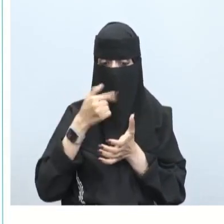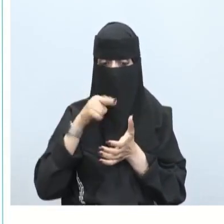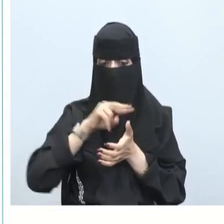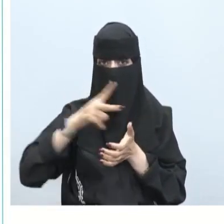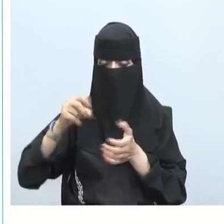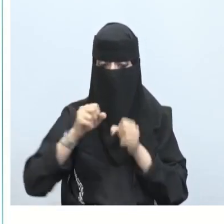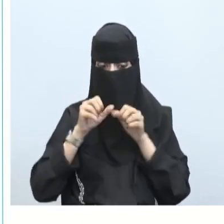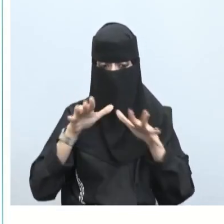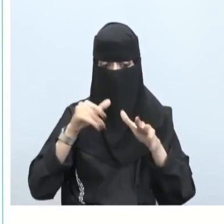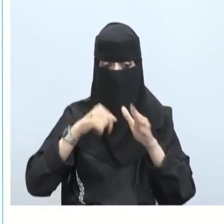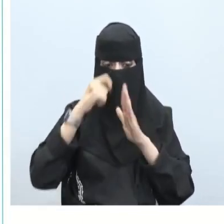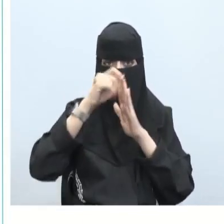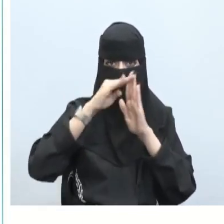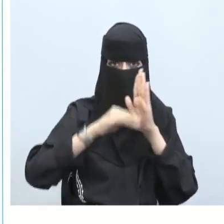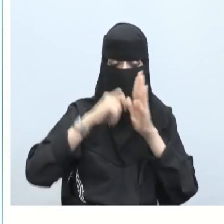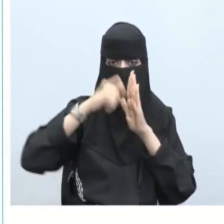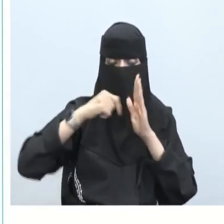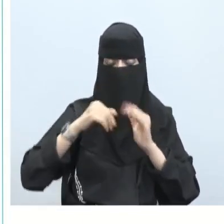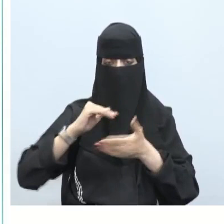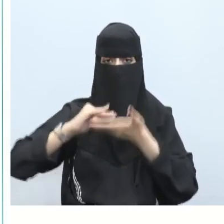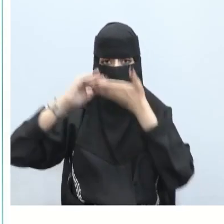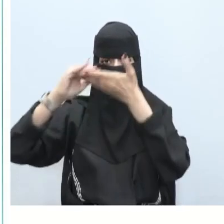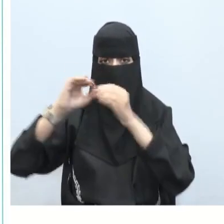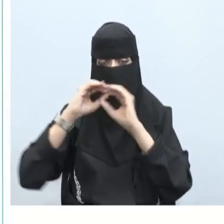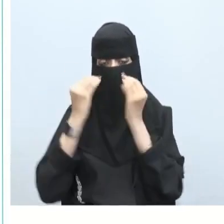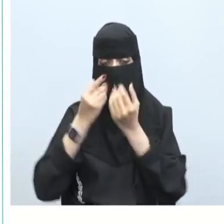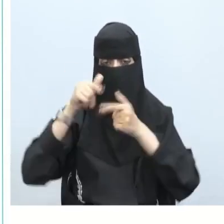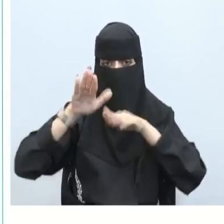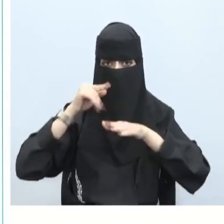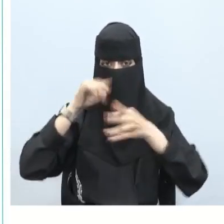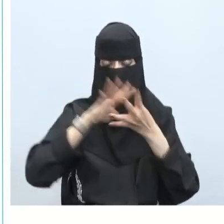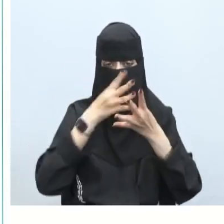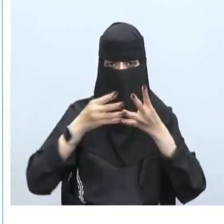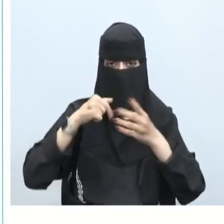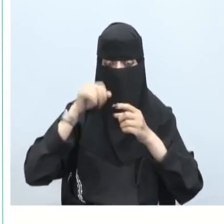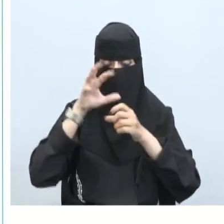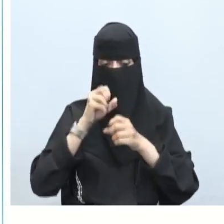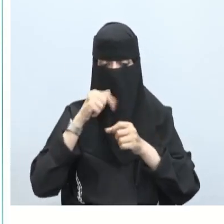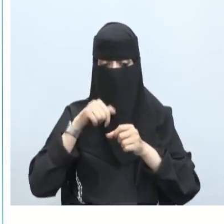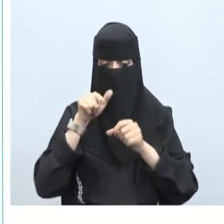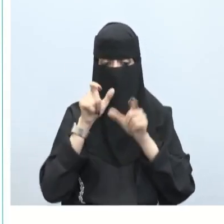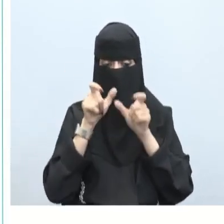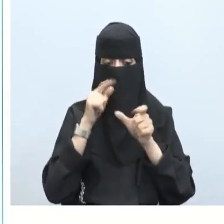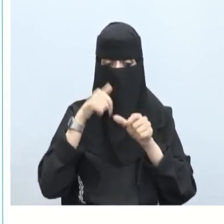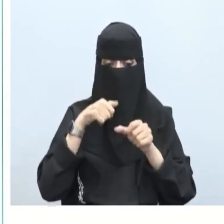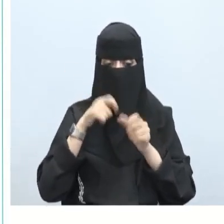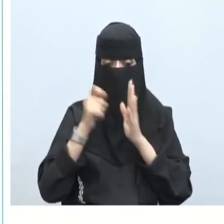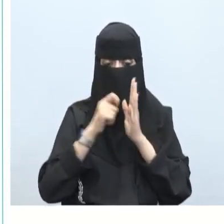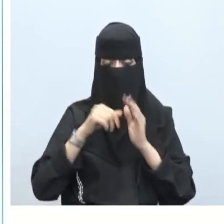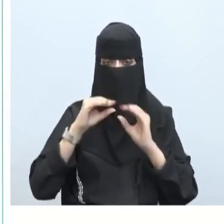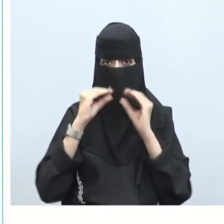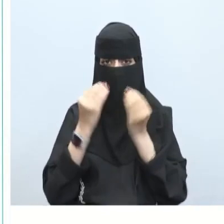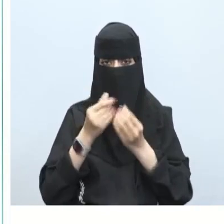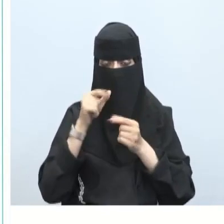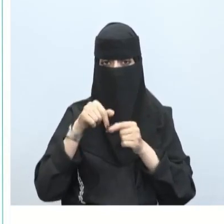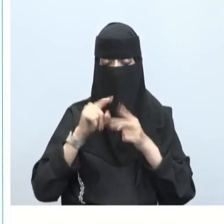ان هنالك برمجيات تساعدنا في اداره المشروعات اعداد الميزانيات الجدوله المخزون امن الحاسب والحفاظ على حمايه